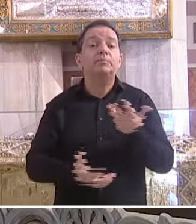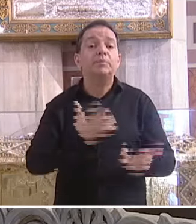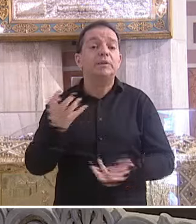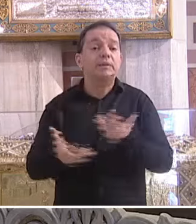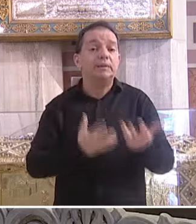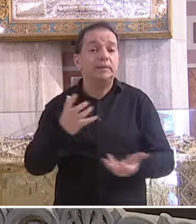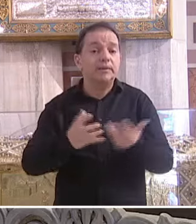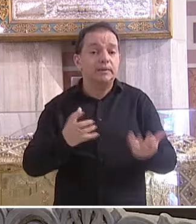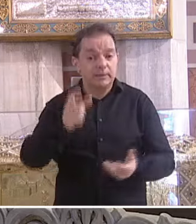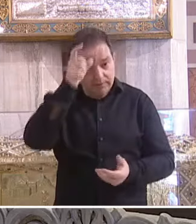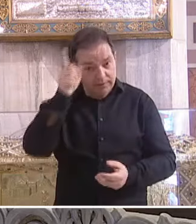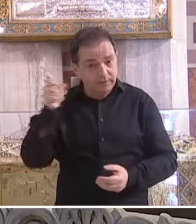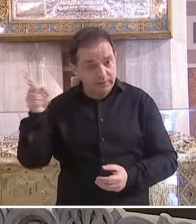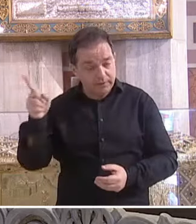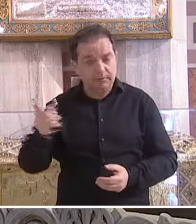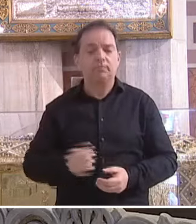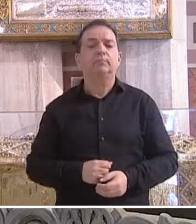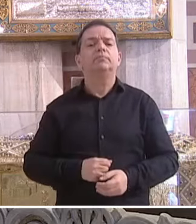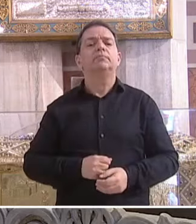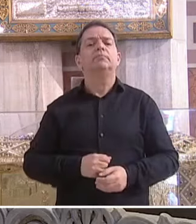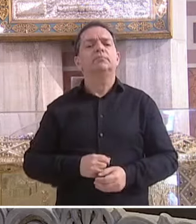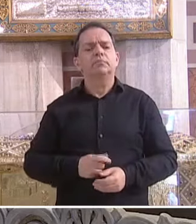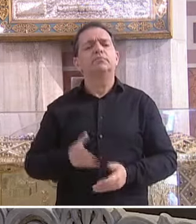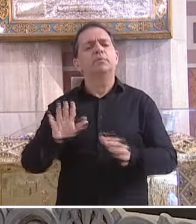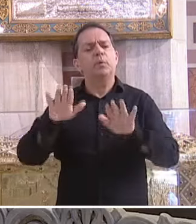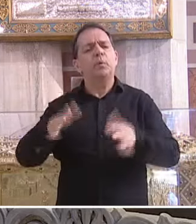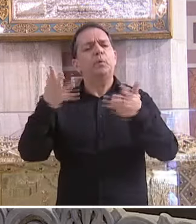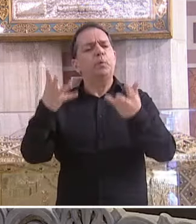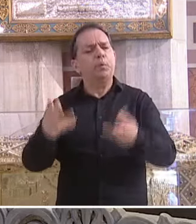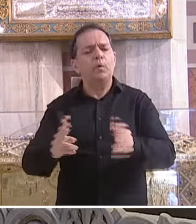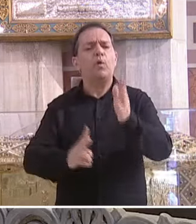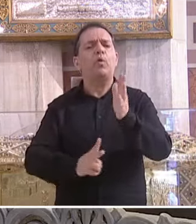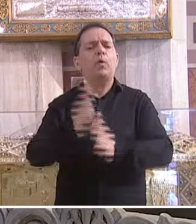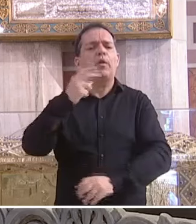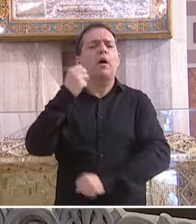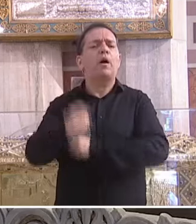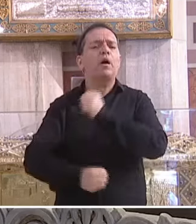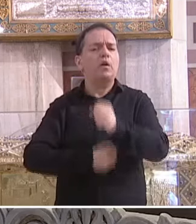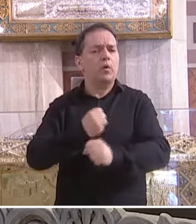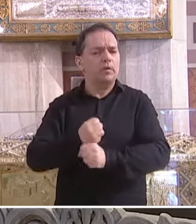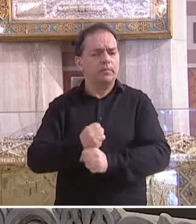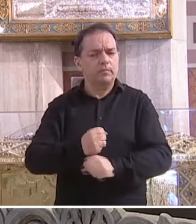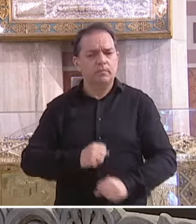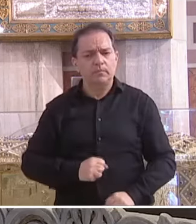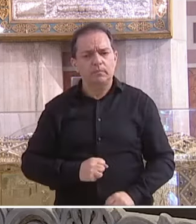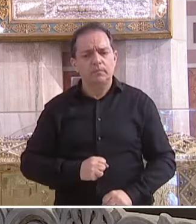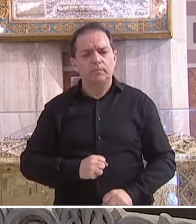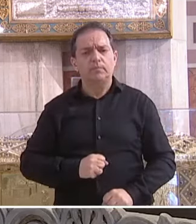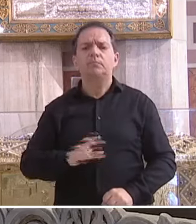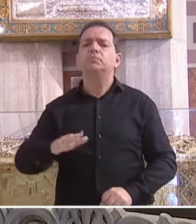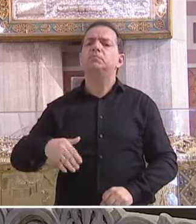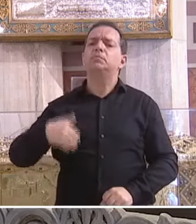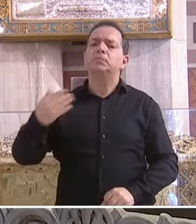πρωτεύουσα της Ιωνίας, διεικόνησε 12 ολόκληρα έτη. Και το